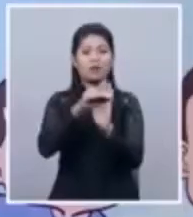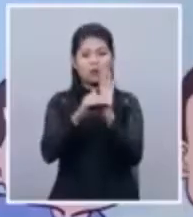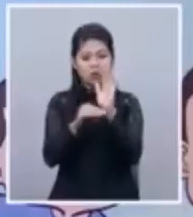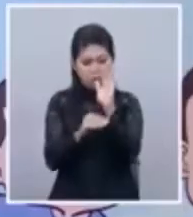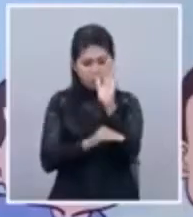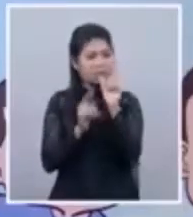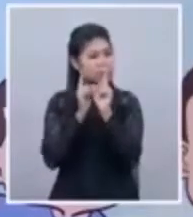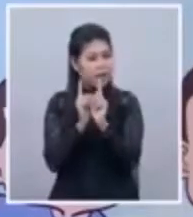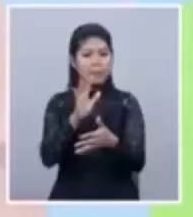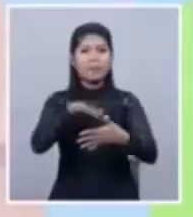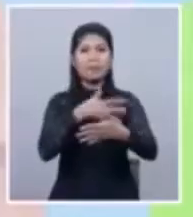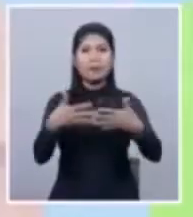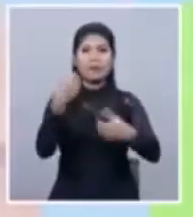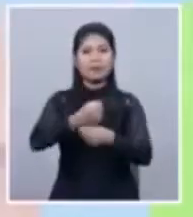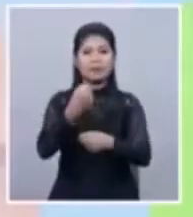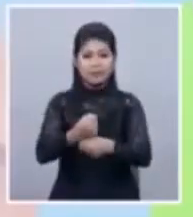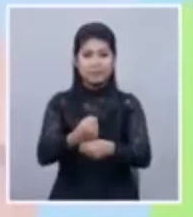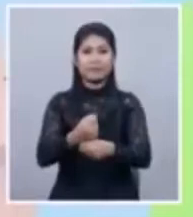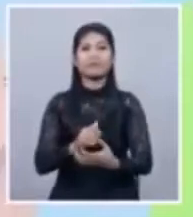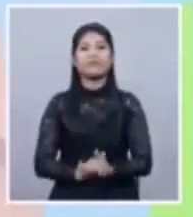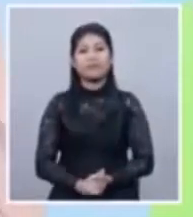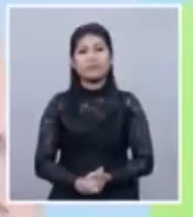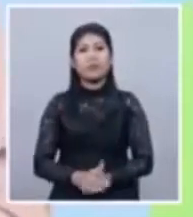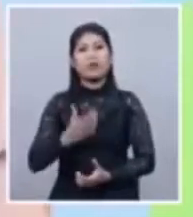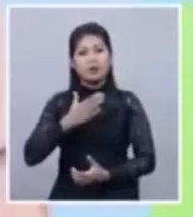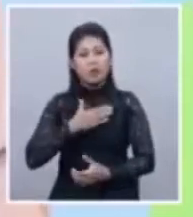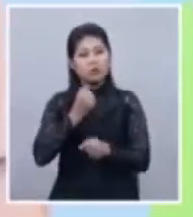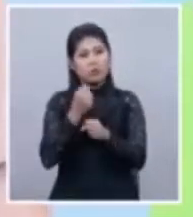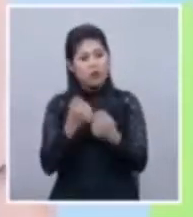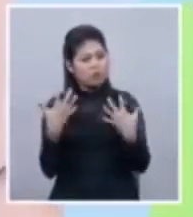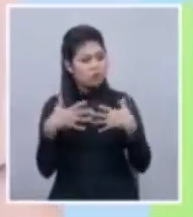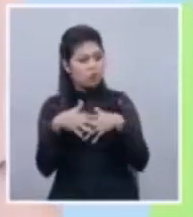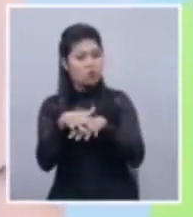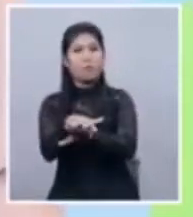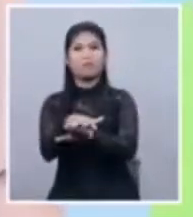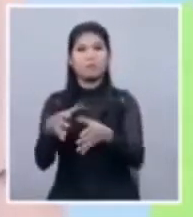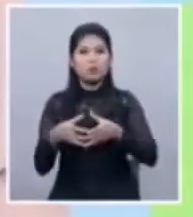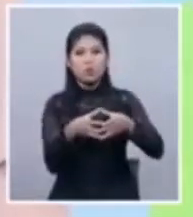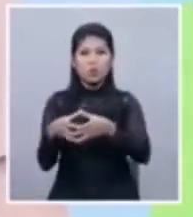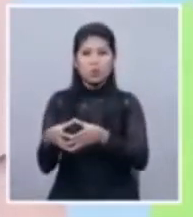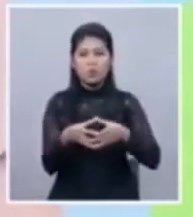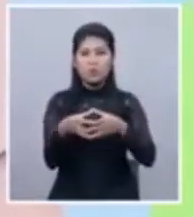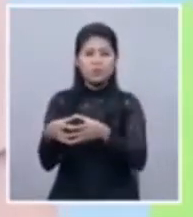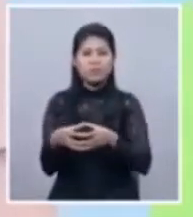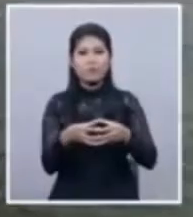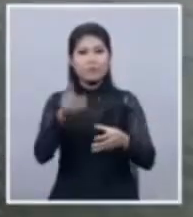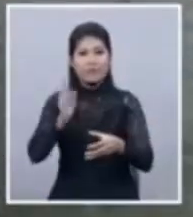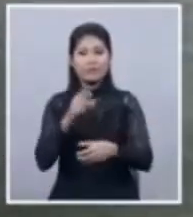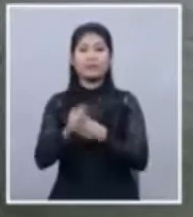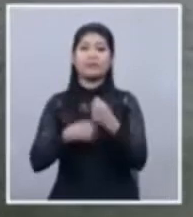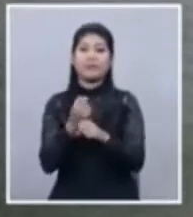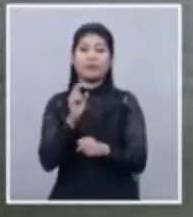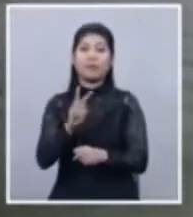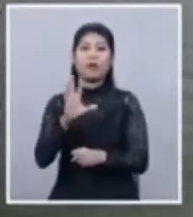จะเป็นตามแผนงานนอกจากนั้นเนี่ยสิ่งที่เราบูรณาการการทำงานอย่างเป็นทีมจริงๆเลยเนี่ยจะเห็นว่าปี60เนี่ยนะ